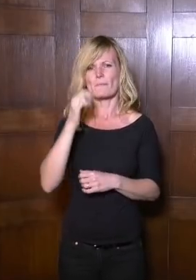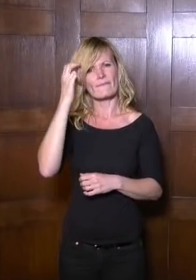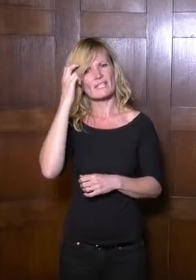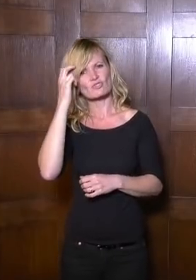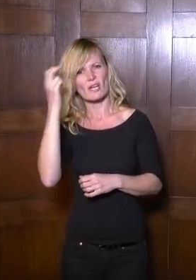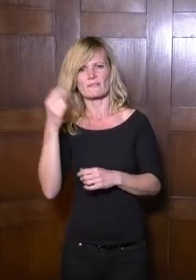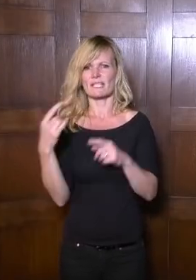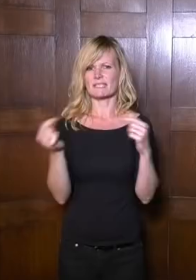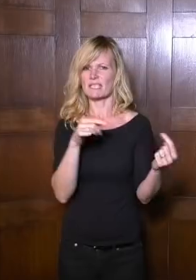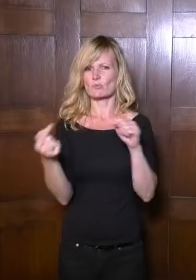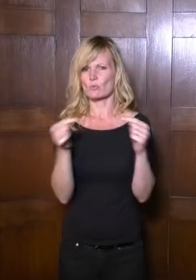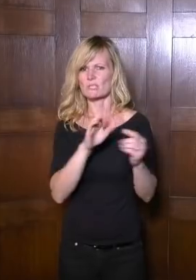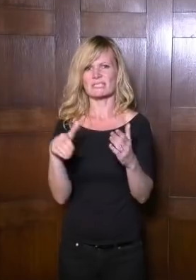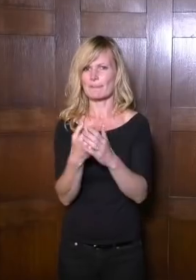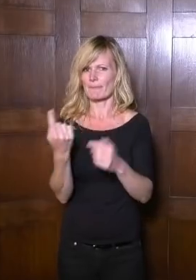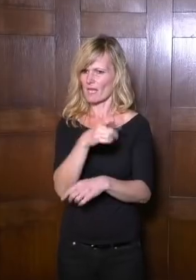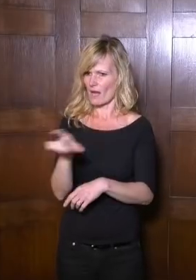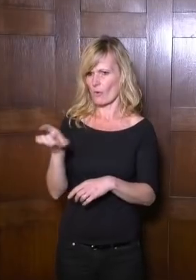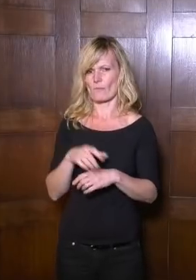Diskurs mit ihnen gibt und sie